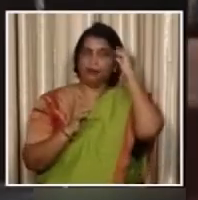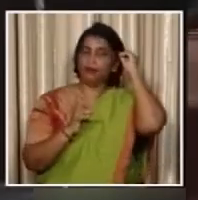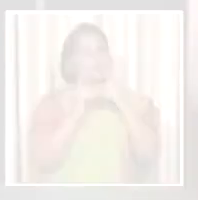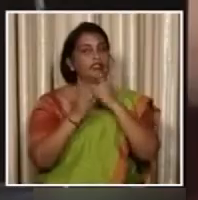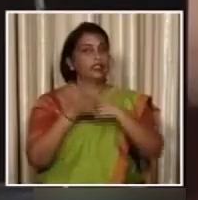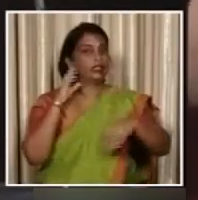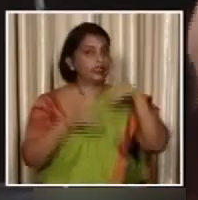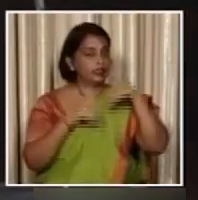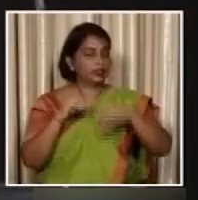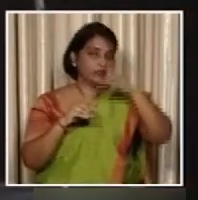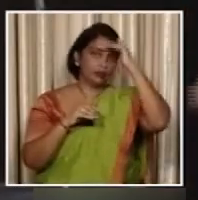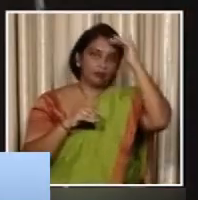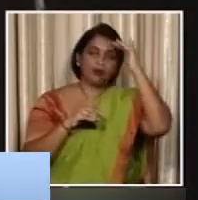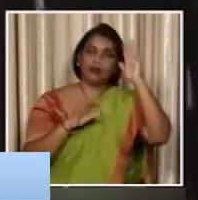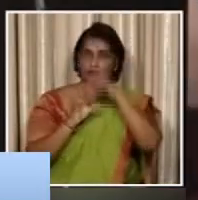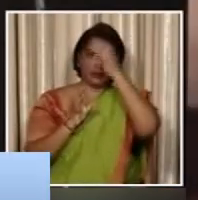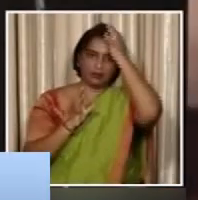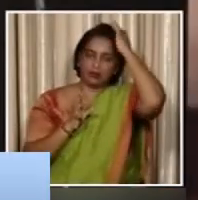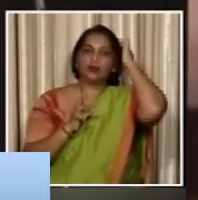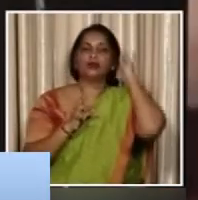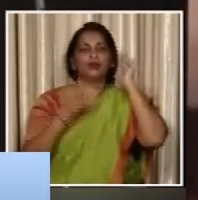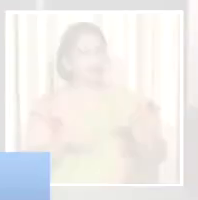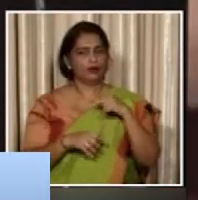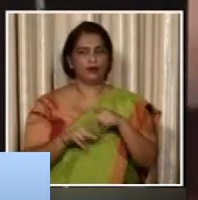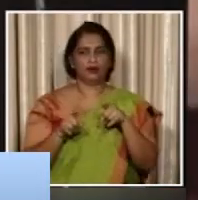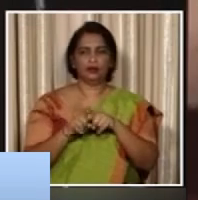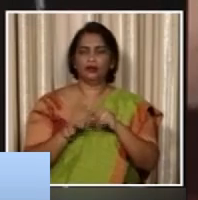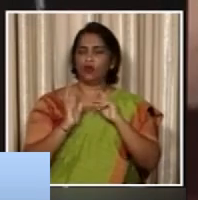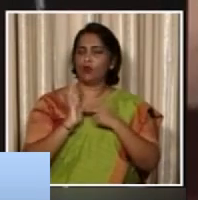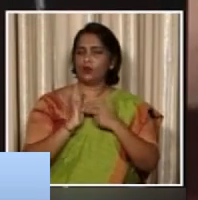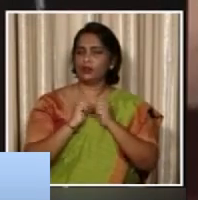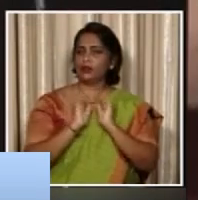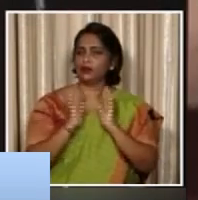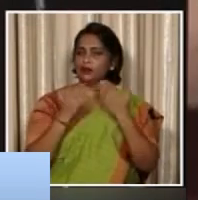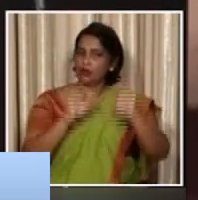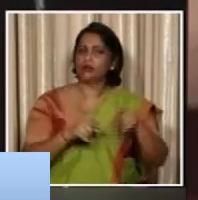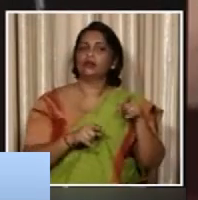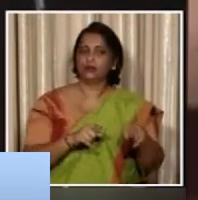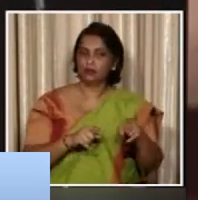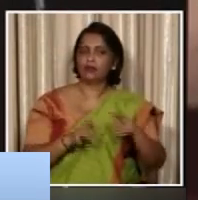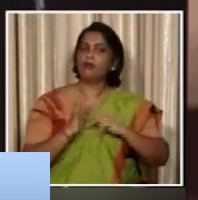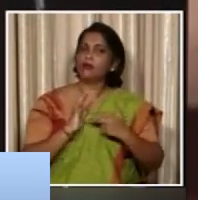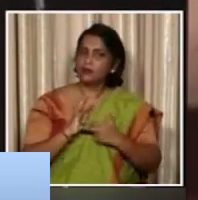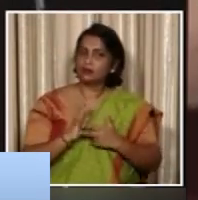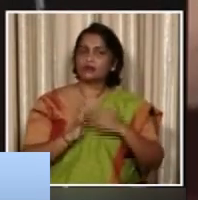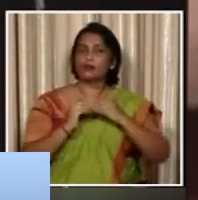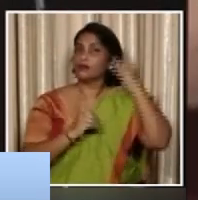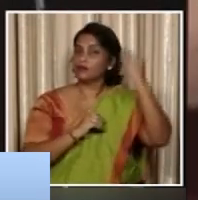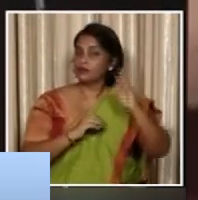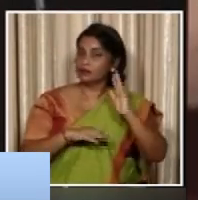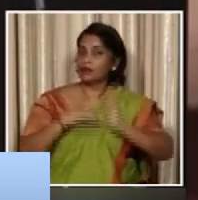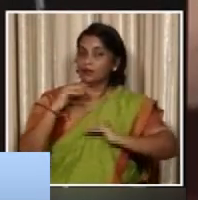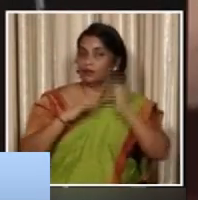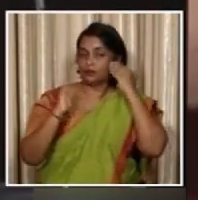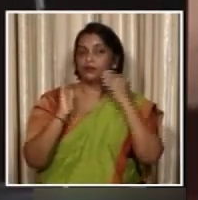විවිධ දේශපාලන නායකත්වයන්ගේ කාලවලදී අසාර්ථක ලෙස ව්‍යාපෘති ආරම්භ කිරීමට සිදුවද මෙම ව්‍යාපෘති හා අනාගතයේදී සිදු